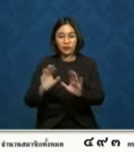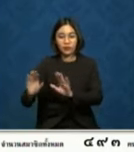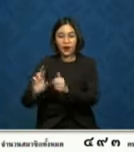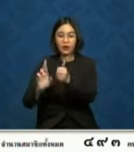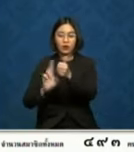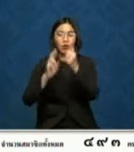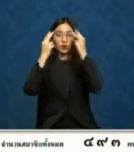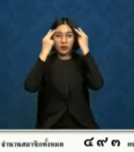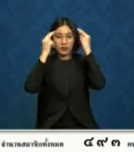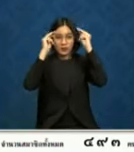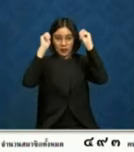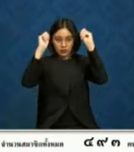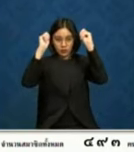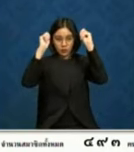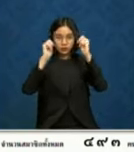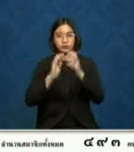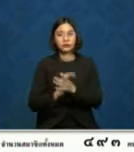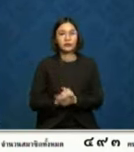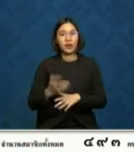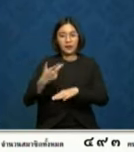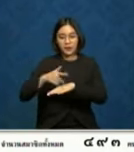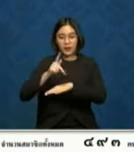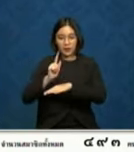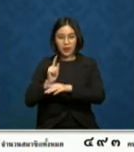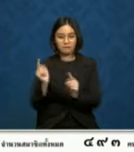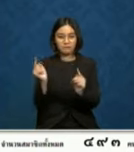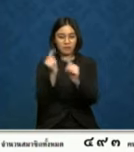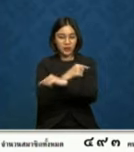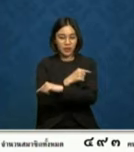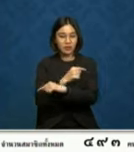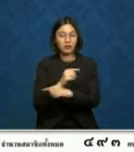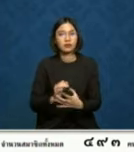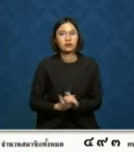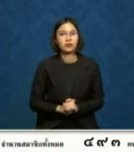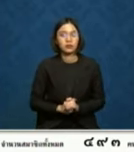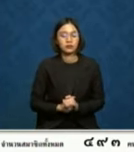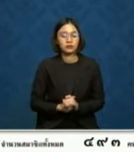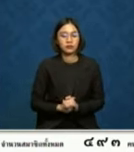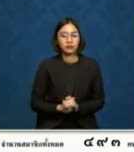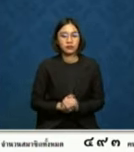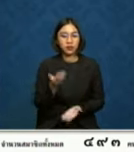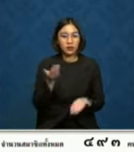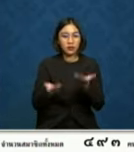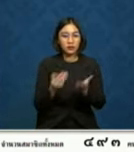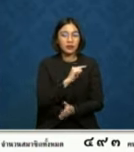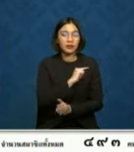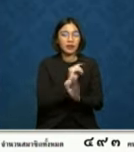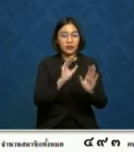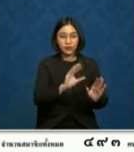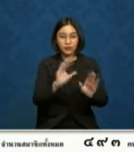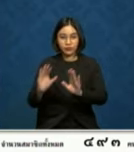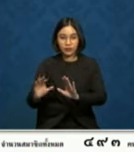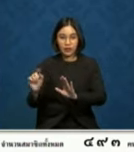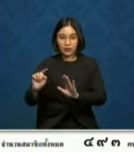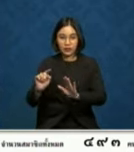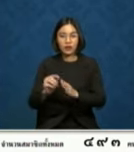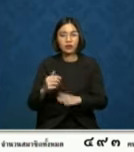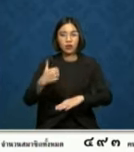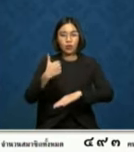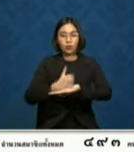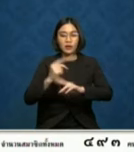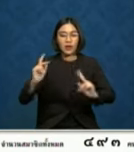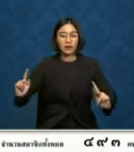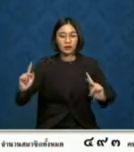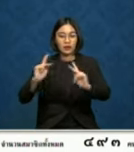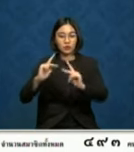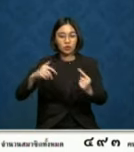นายกรัฐมนตรีเป็นประธานแทนหรือก็จะมอบหมายให้อ่ารัฐมนตรีว่าการ